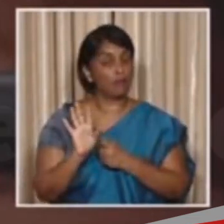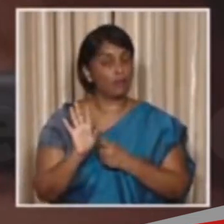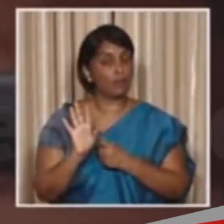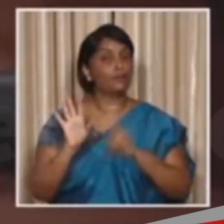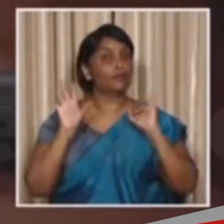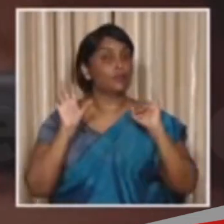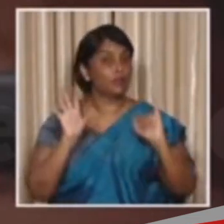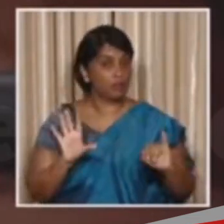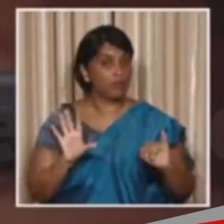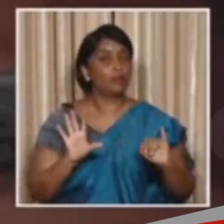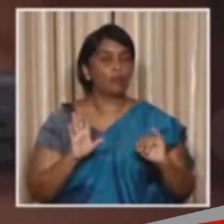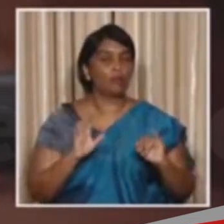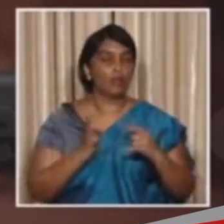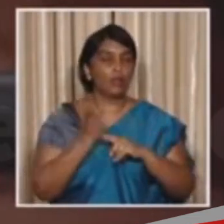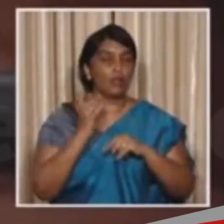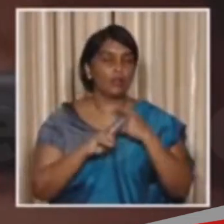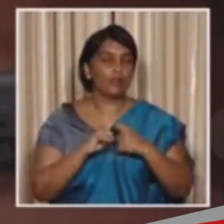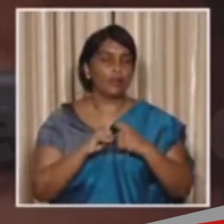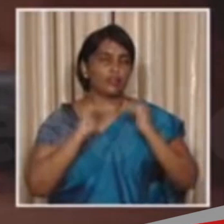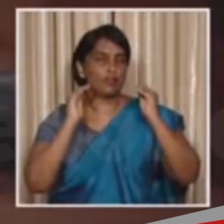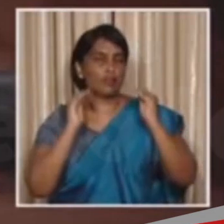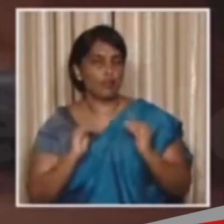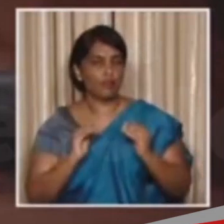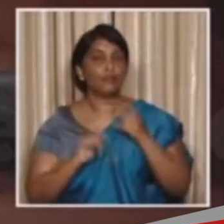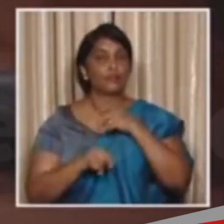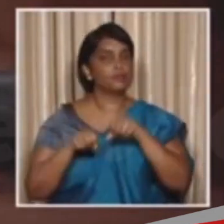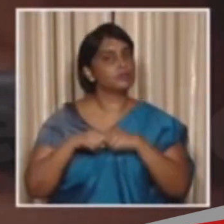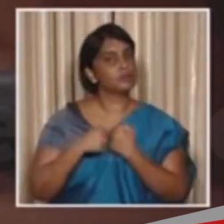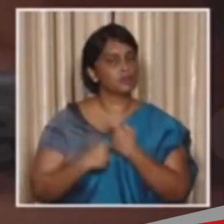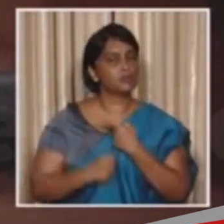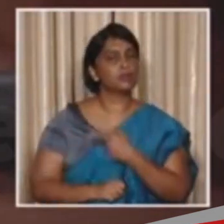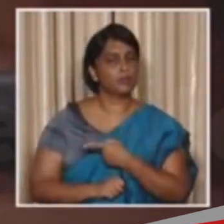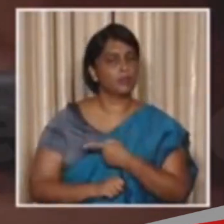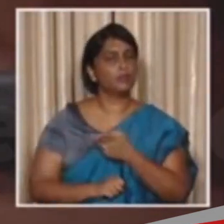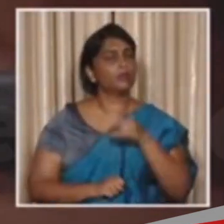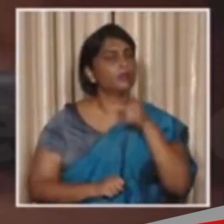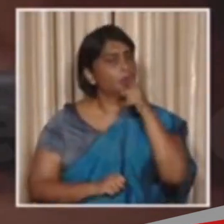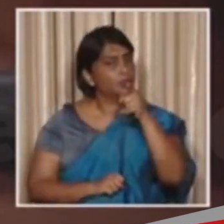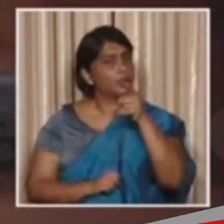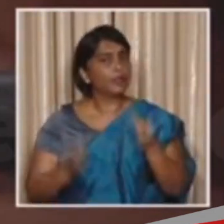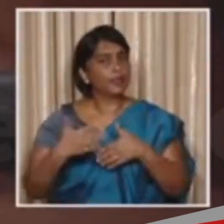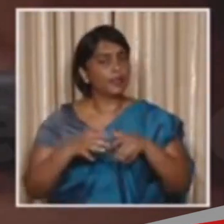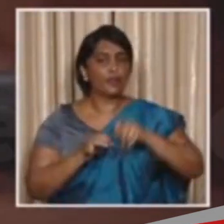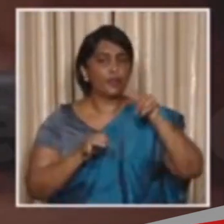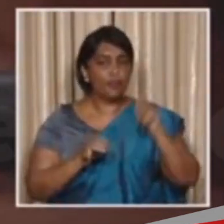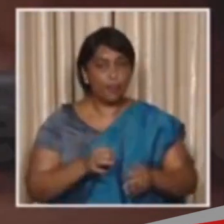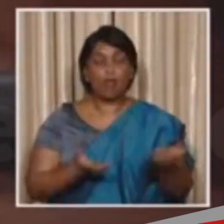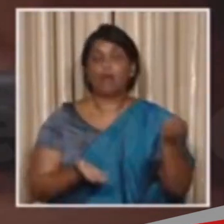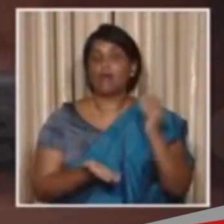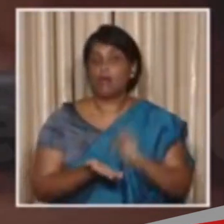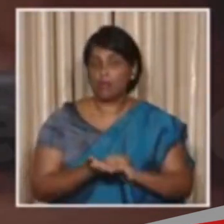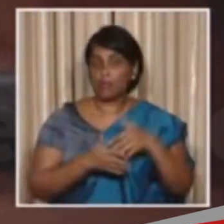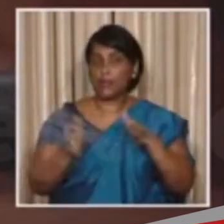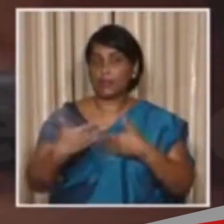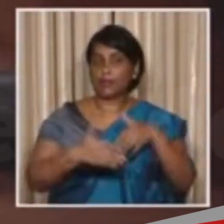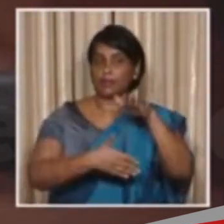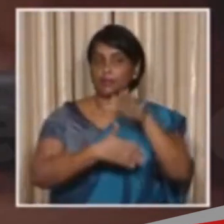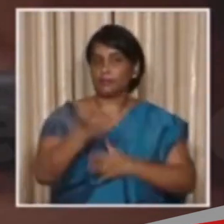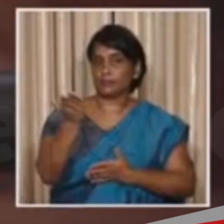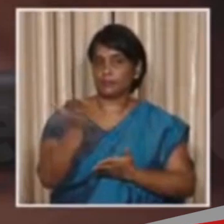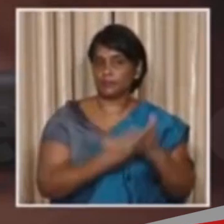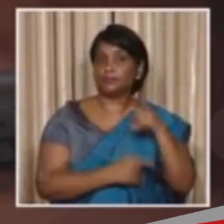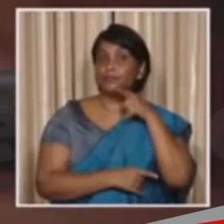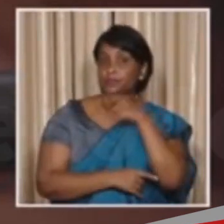6ක් සහන බදු කාලයකට ලබා දීලා තිබුණා මේ සමාගමට. දැන් තමුන්නාන්සේලාගේ කැබිනට් මණ්ඩලයට නැවත කැබිනට් පත්‍රිකාවක් එනවා